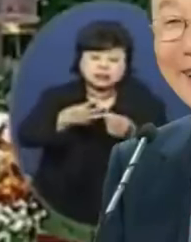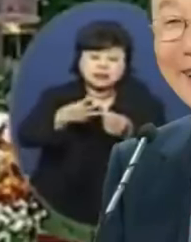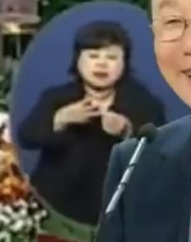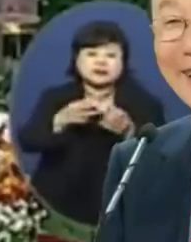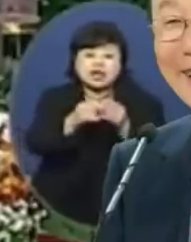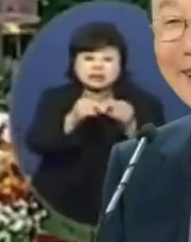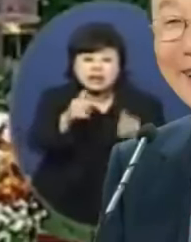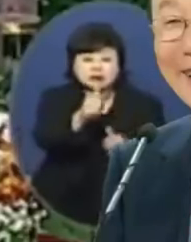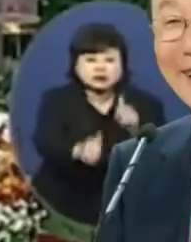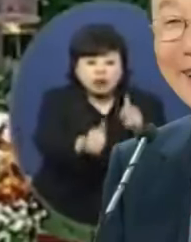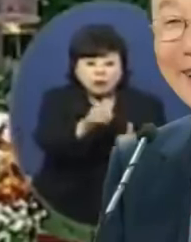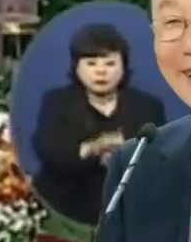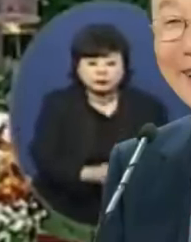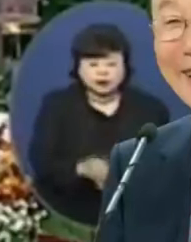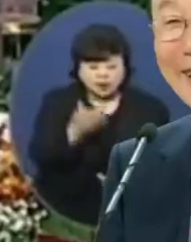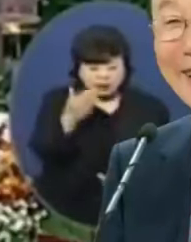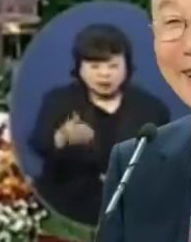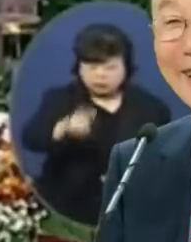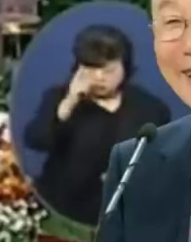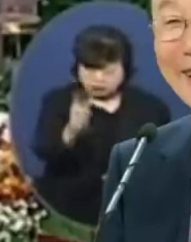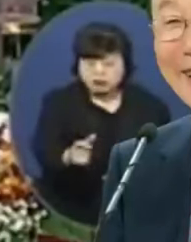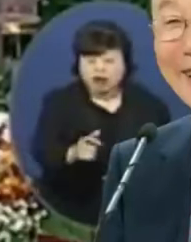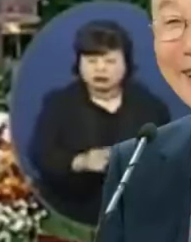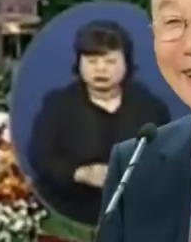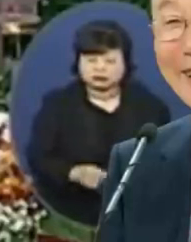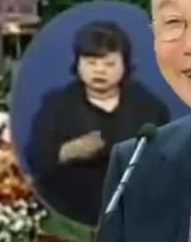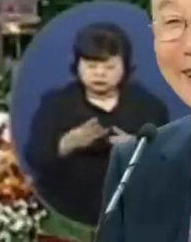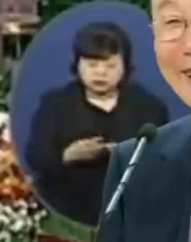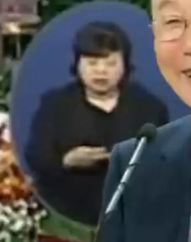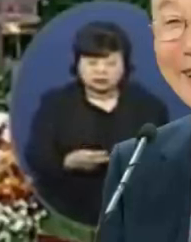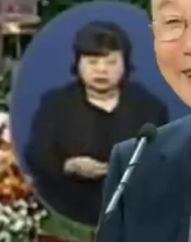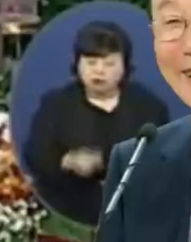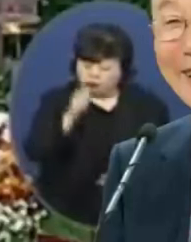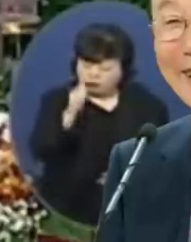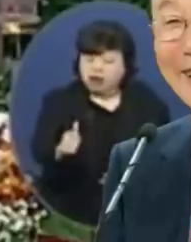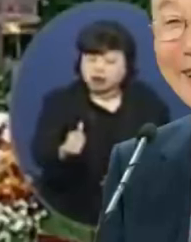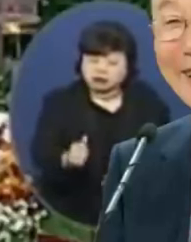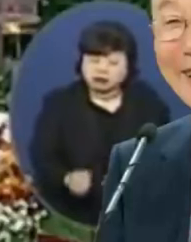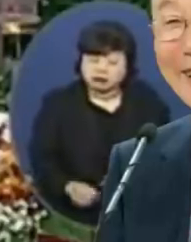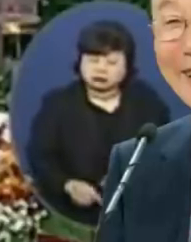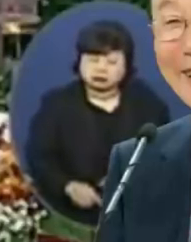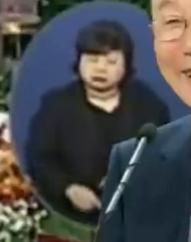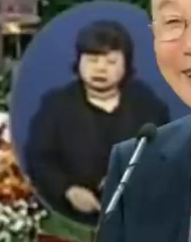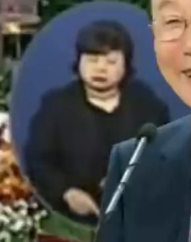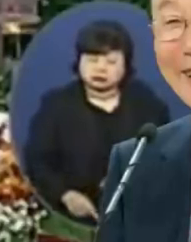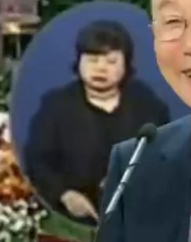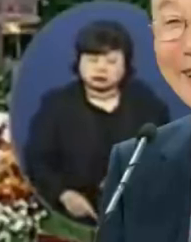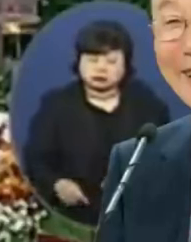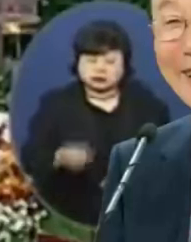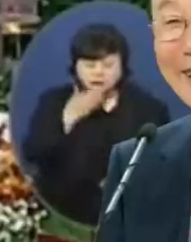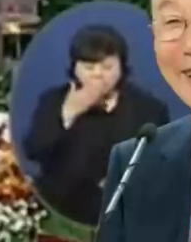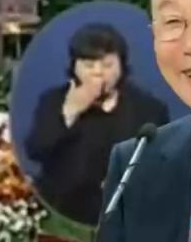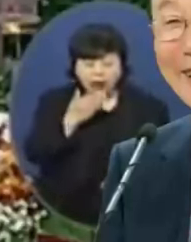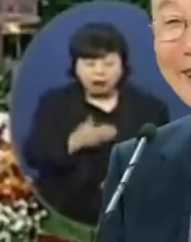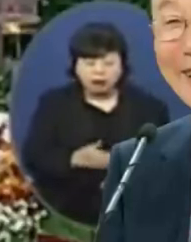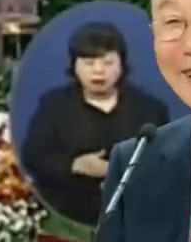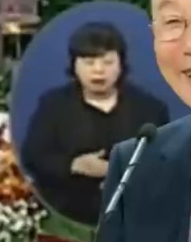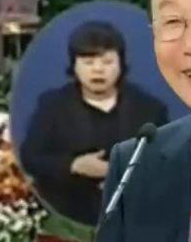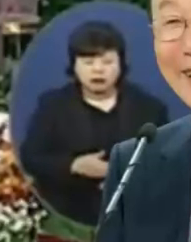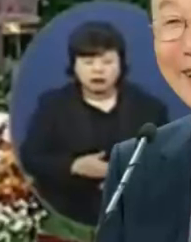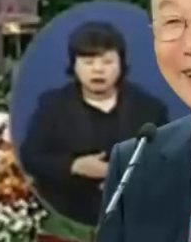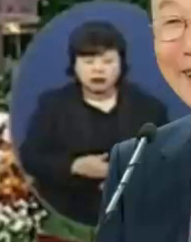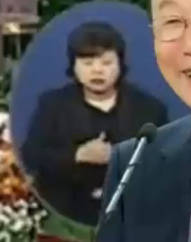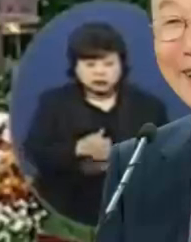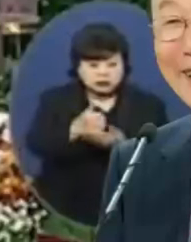세 번째 실험에는 당신은 강하다, 당신은 장사다, 당신은 능히 할 수 있다. 그러고